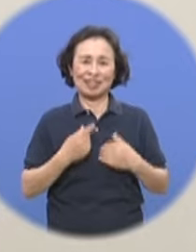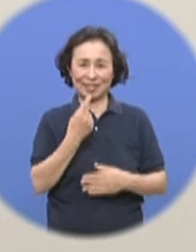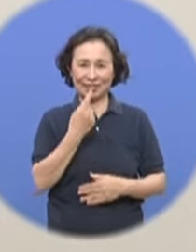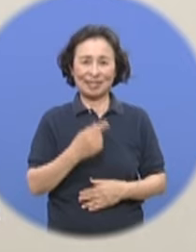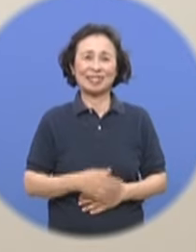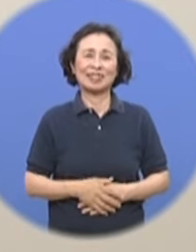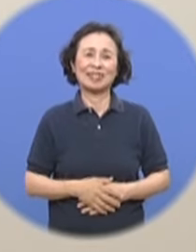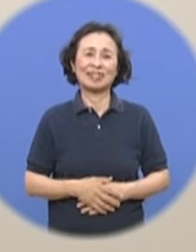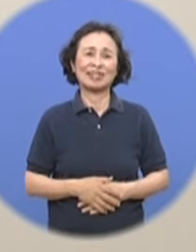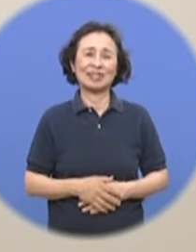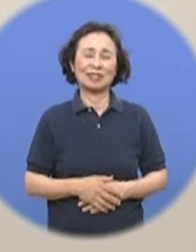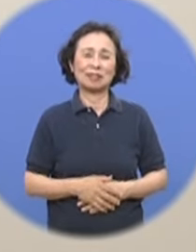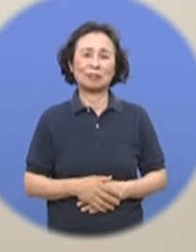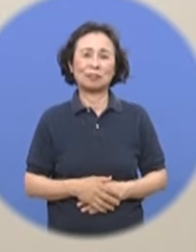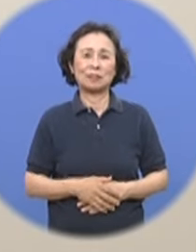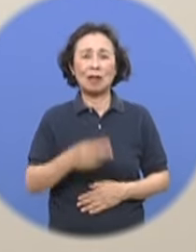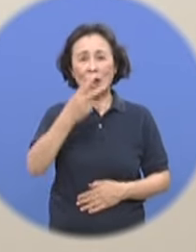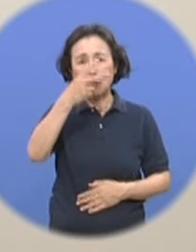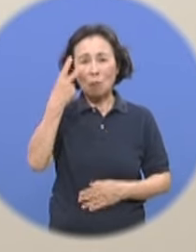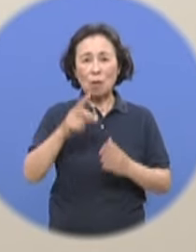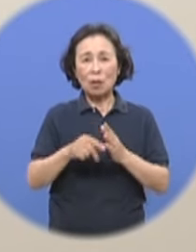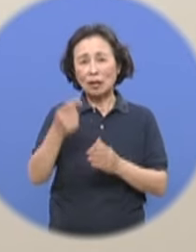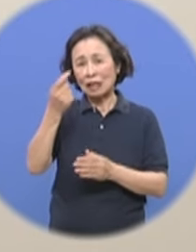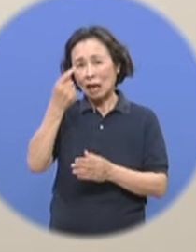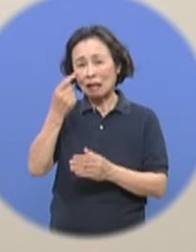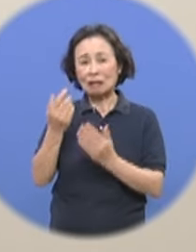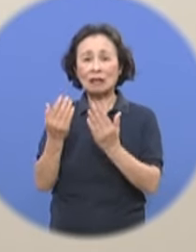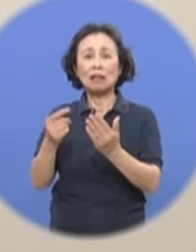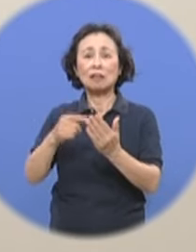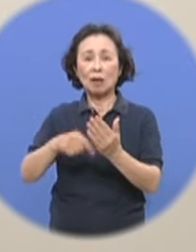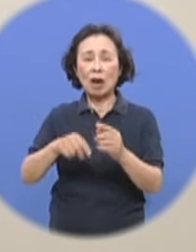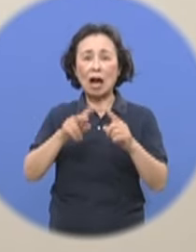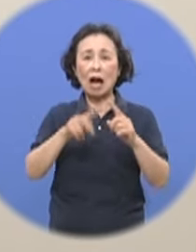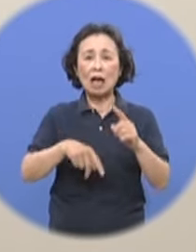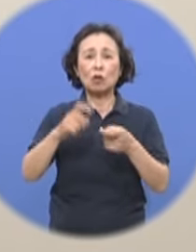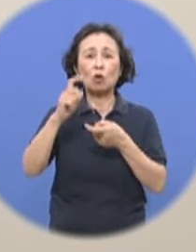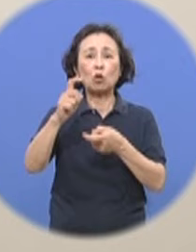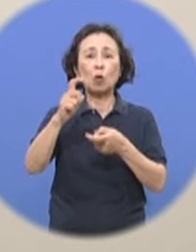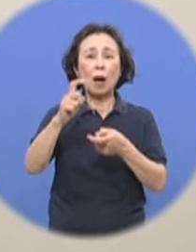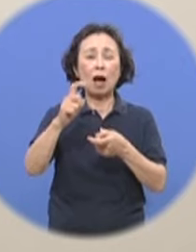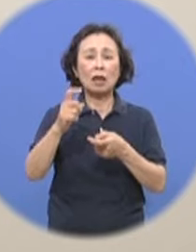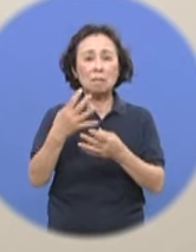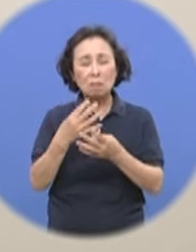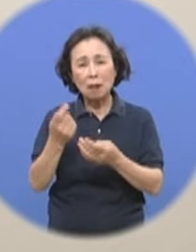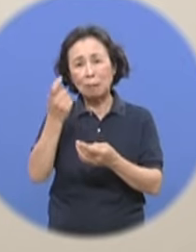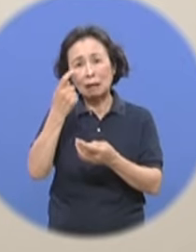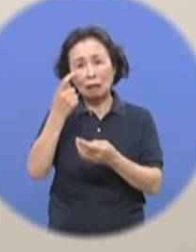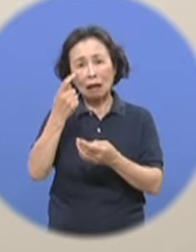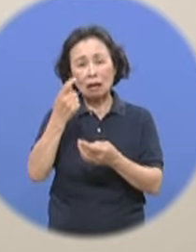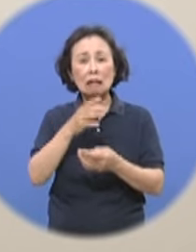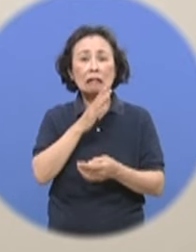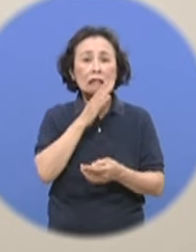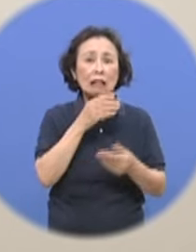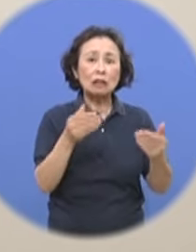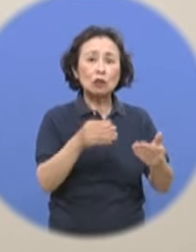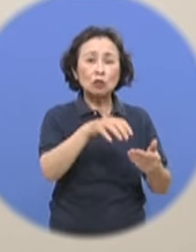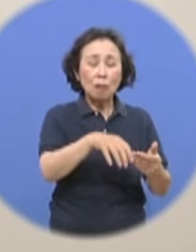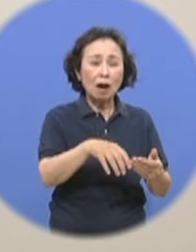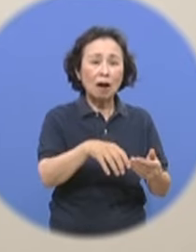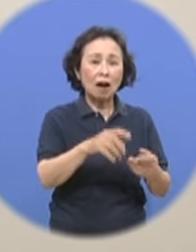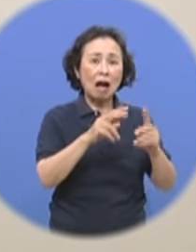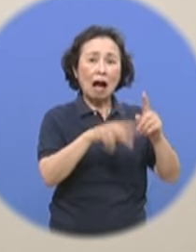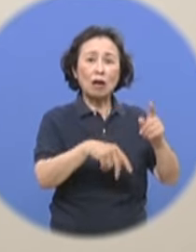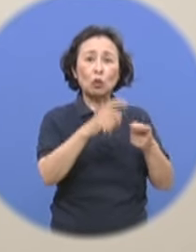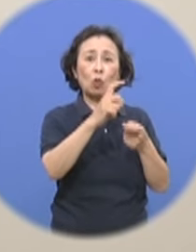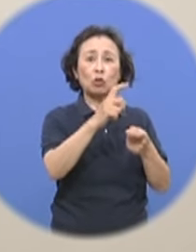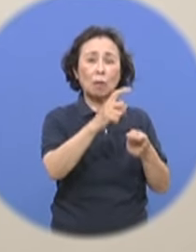。 高校の方で習った授業では介護用語がいろいろ出てきて実際この職場でも介護用語がいろいろ出てく